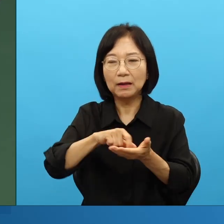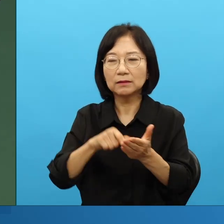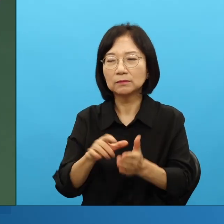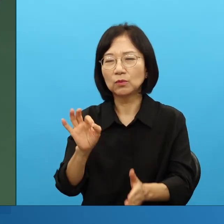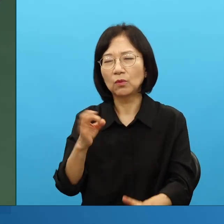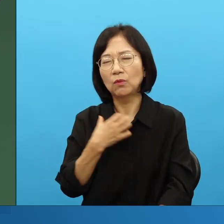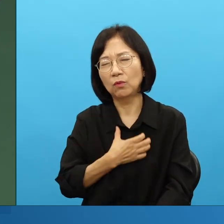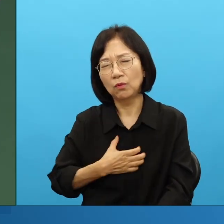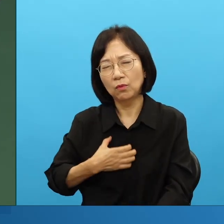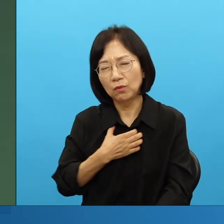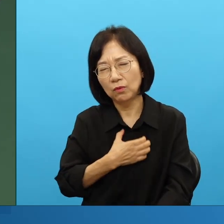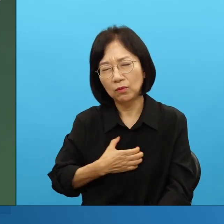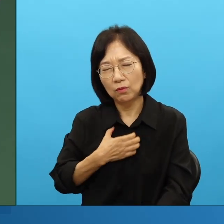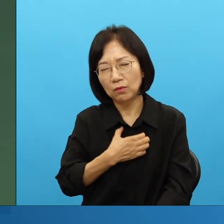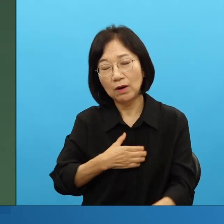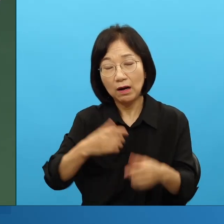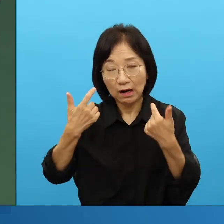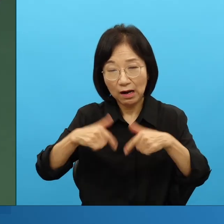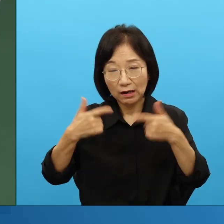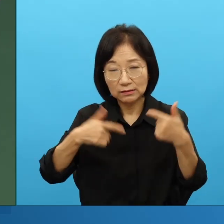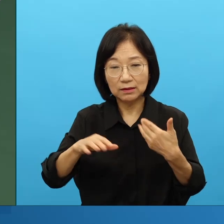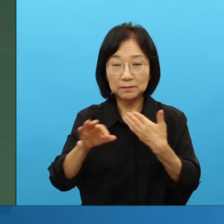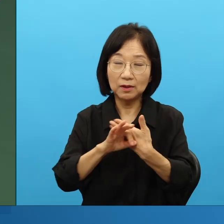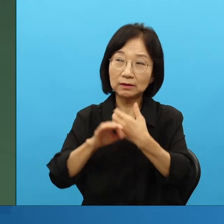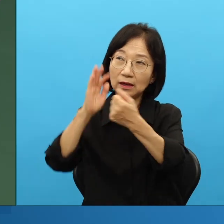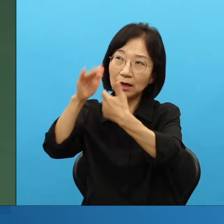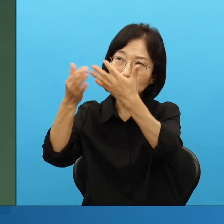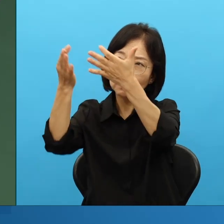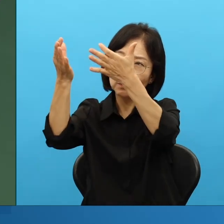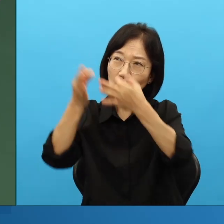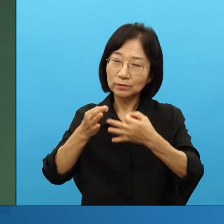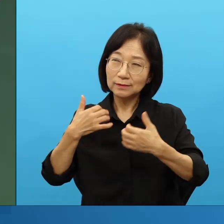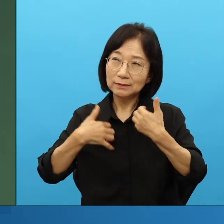하나님이 원하시는 걸까 하는 생각을 해봤고요.